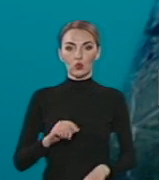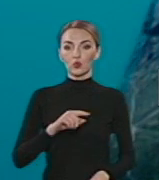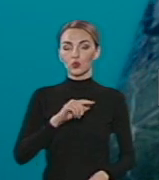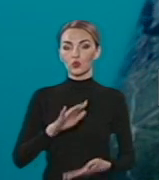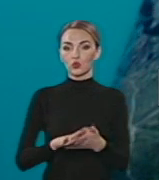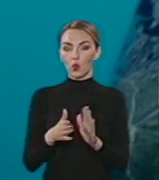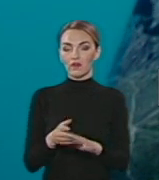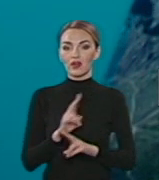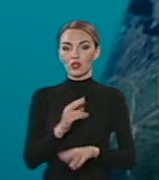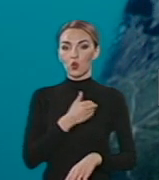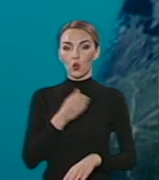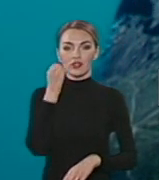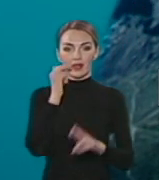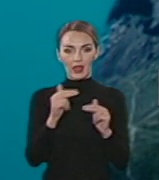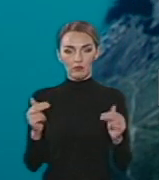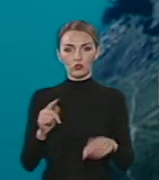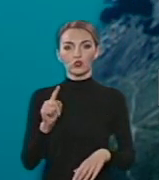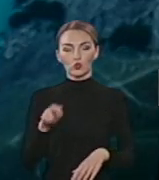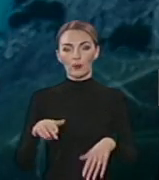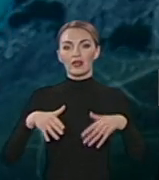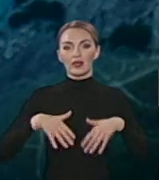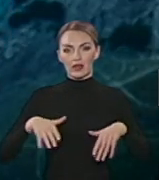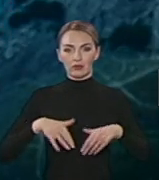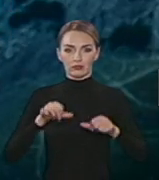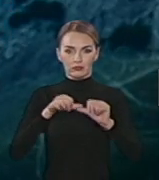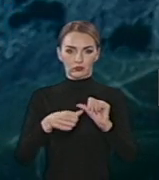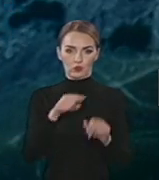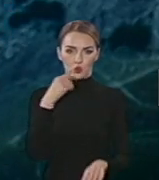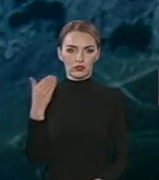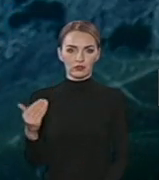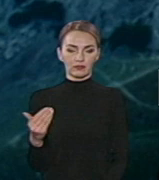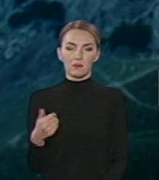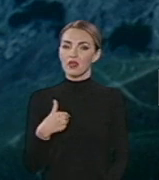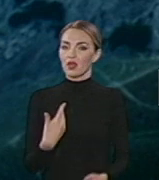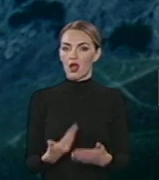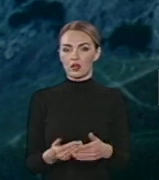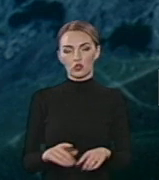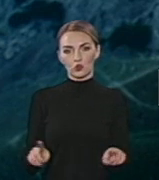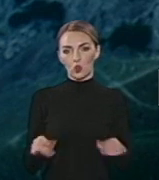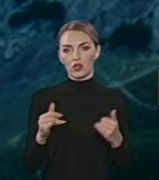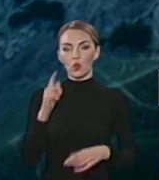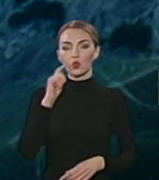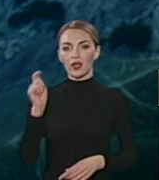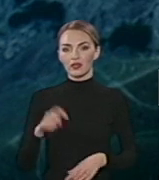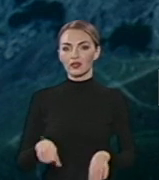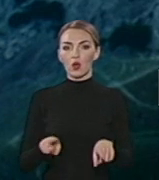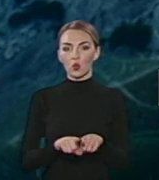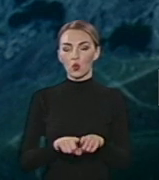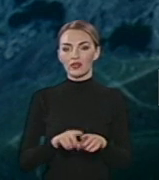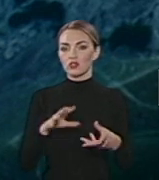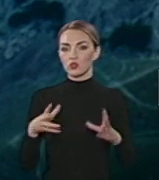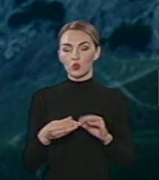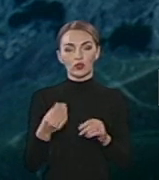Кремль для завершения этой войны, чтобы Крым остался за Россией. Мне кажется, что для Украины такой исход